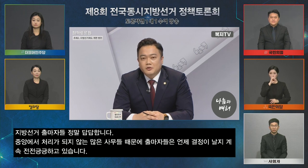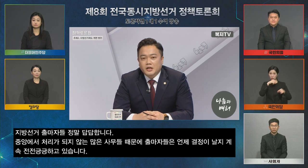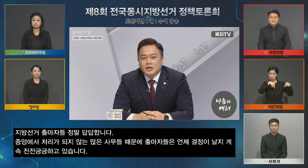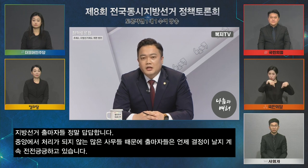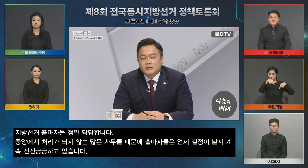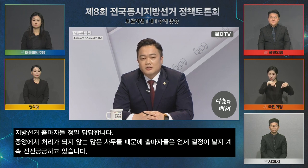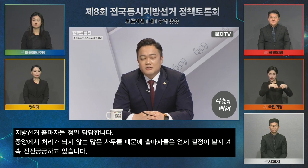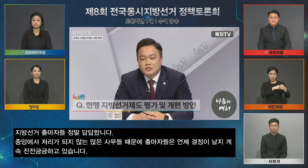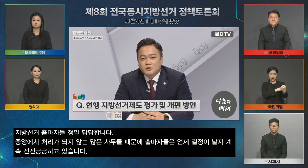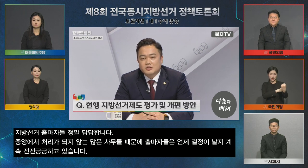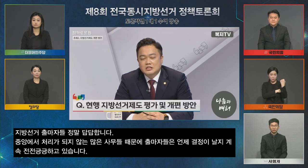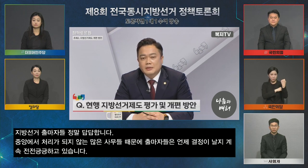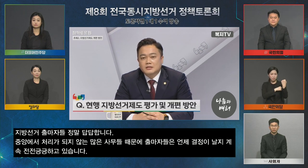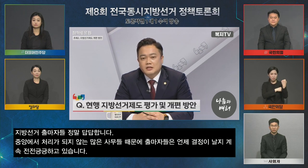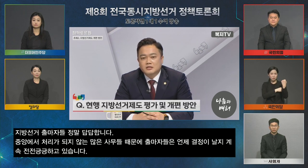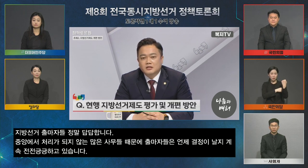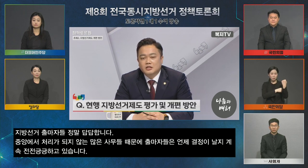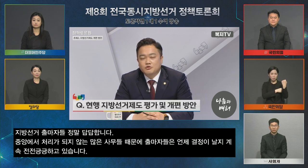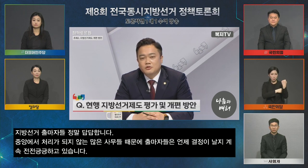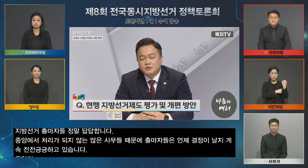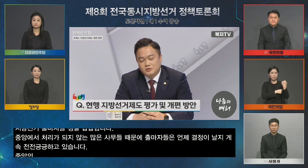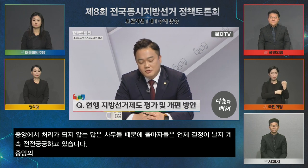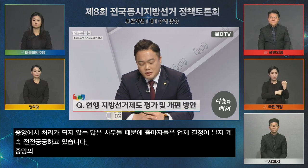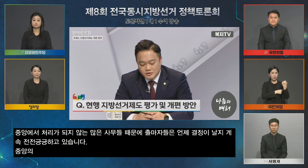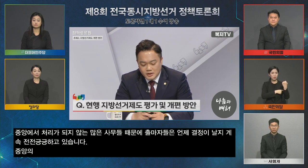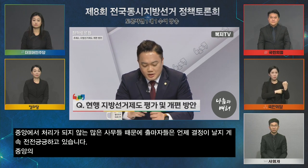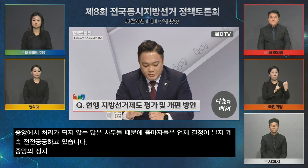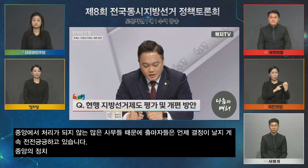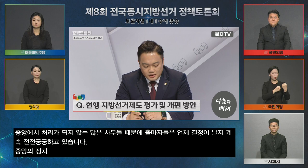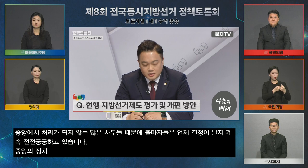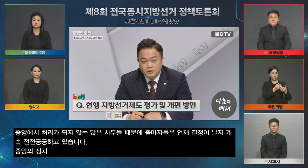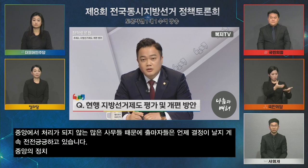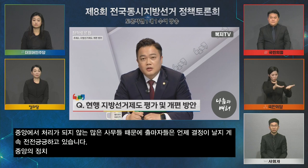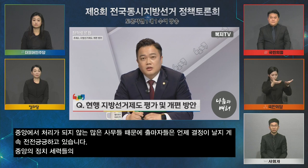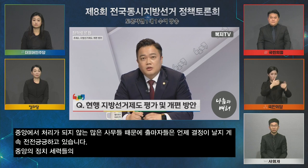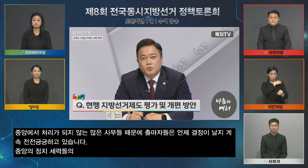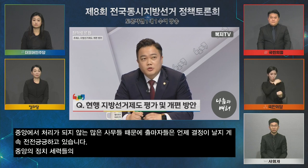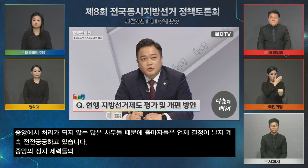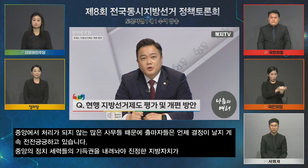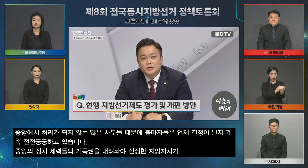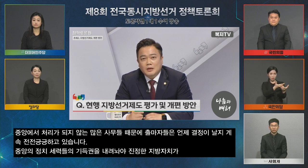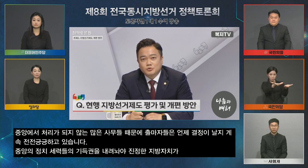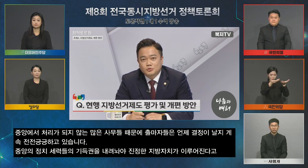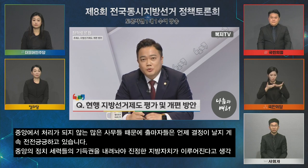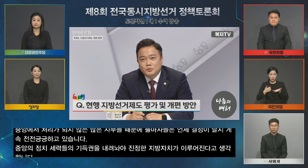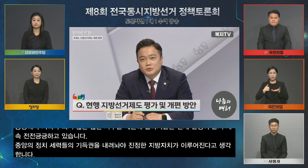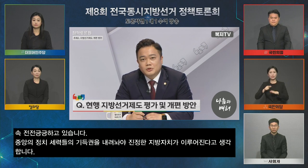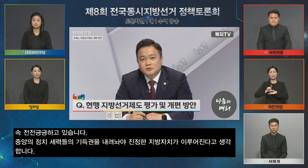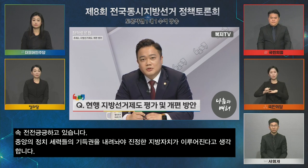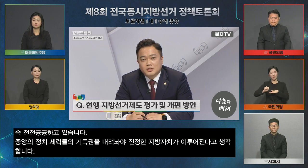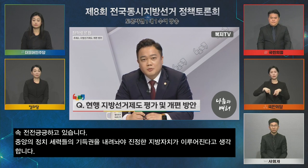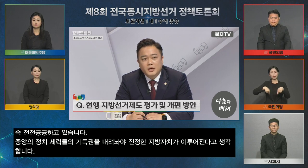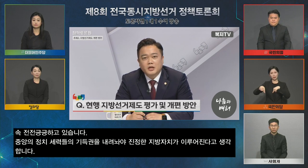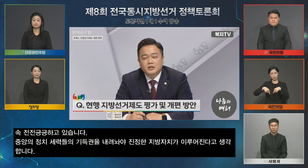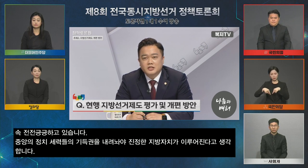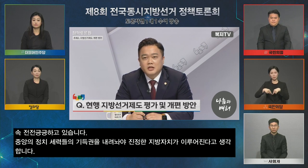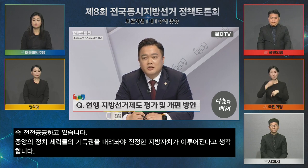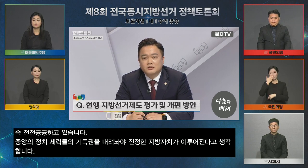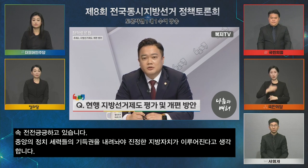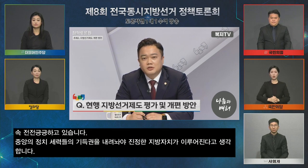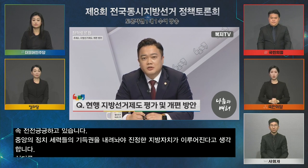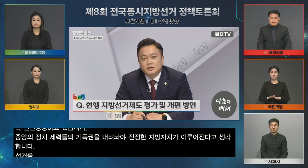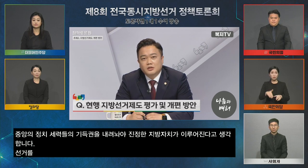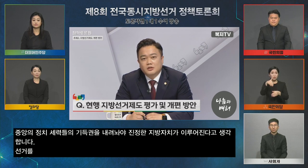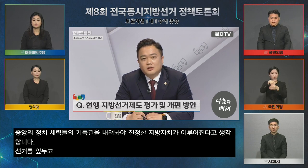기득권을 내려놔야 진정한 지방자치가 이루어져야 된다고 생각합니다. 선거를 앞두고선 급하게